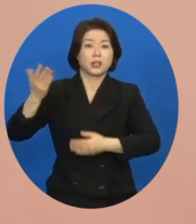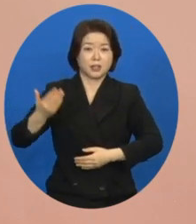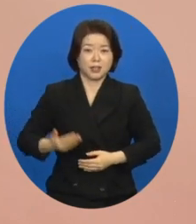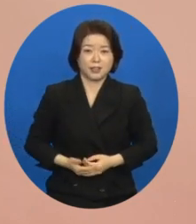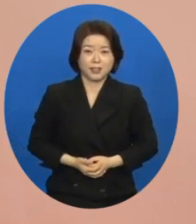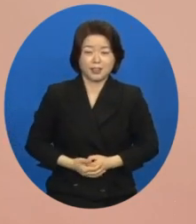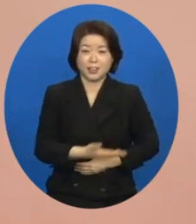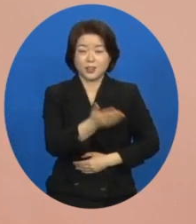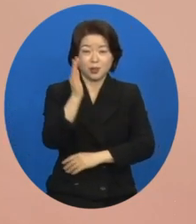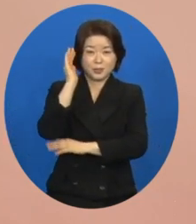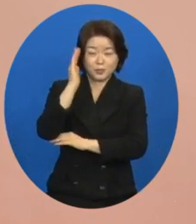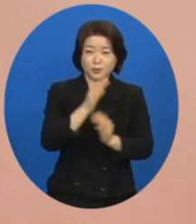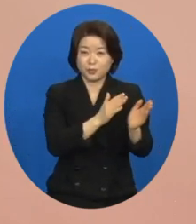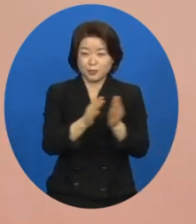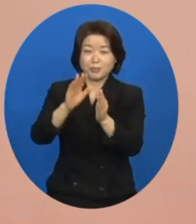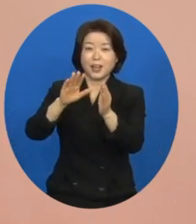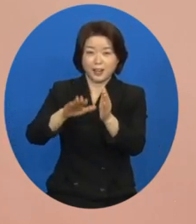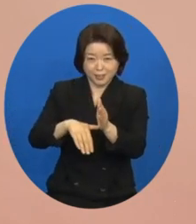이번에 설교 준비하면서